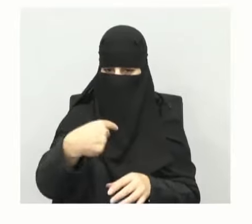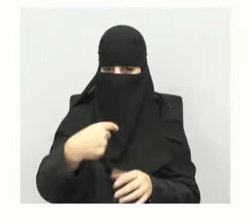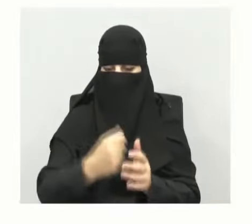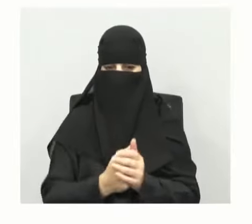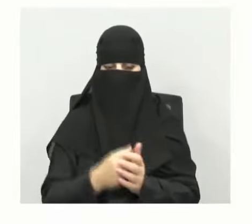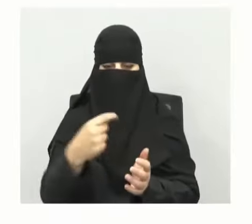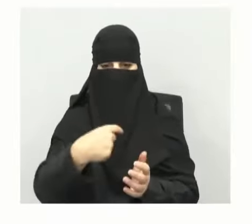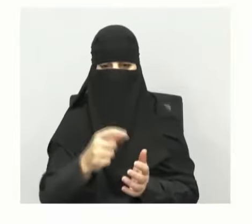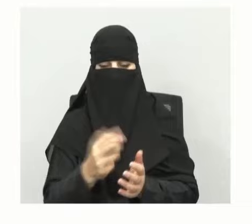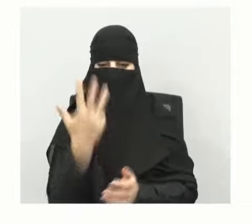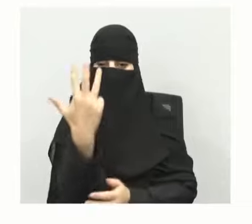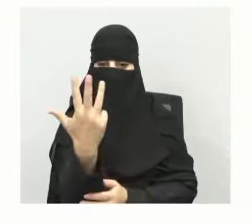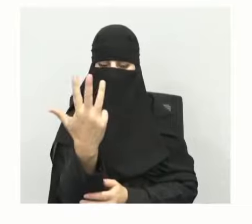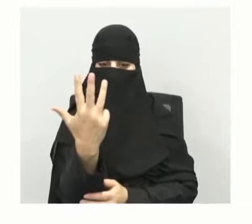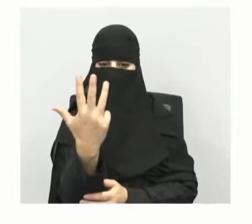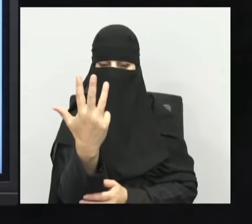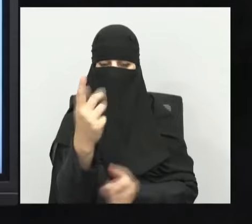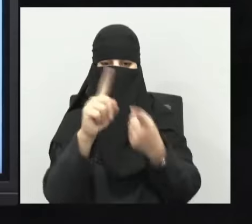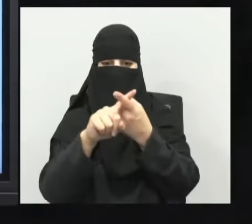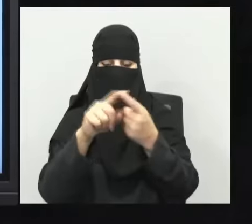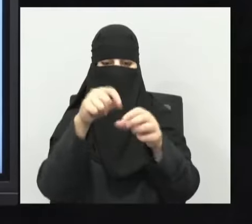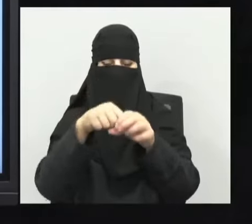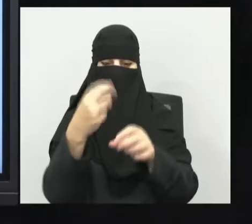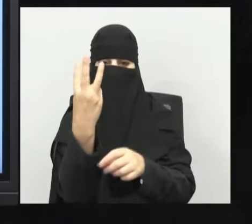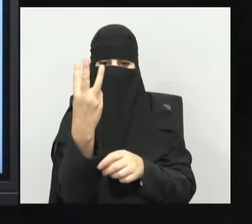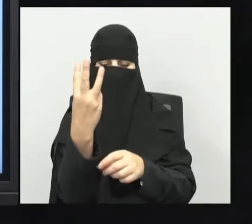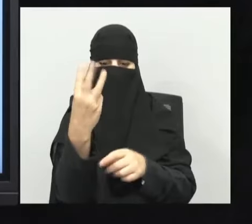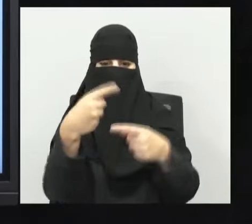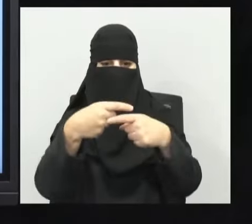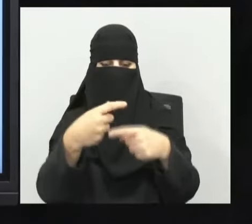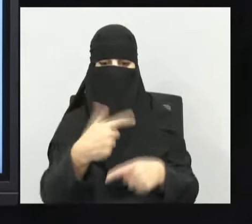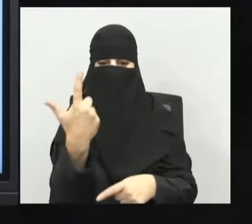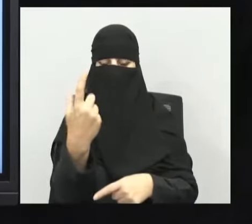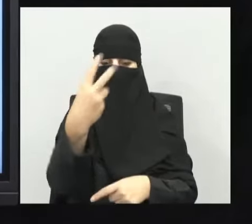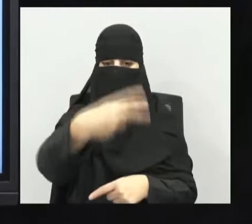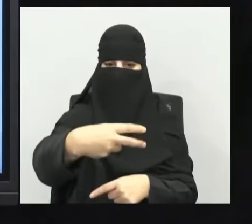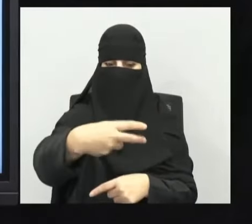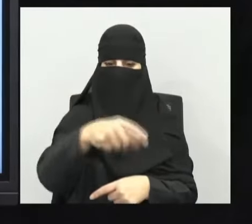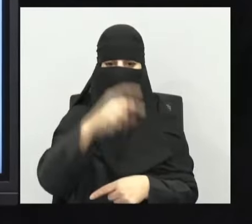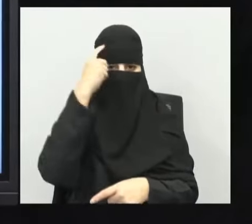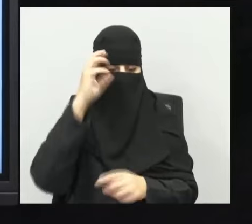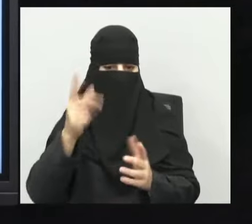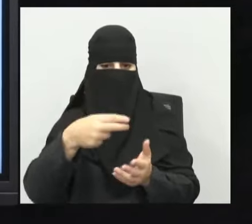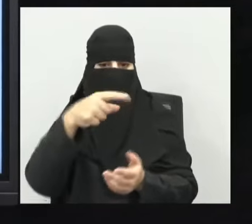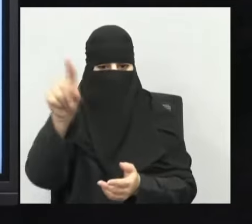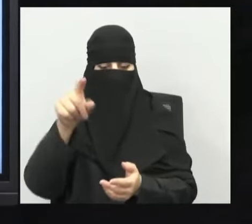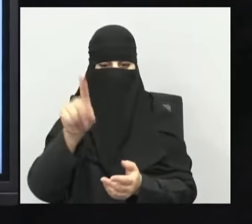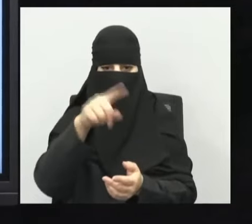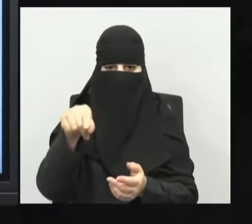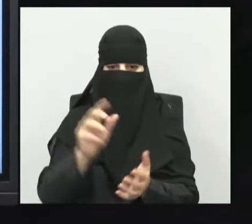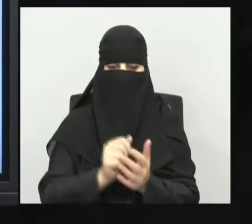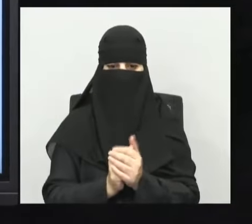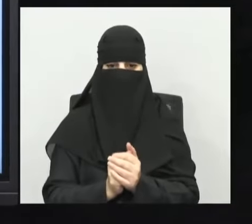انا الان التسعه التسعه اذا ضربتها في الثلاثه ستكون 27 ما رايكم هل حلي صح ام خطا يا